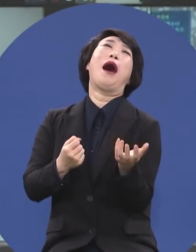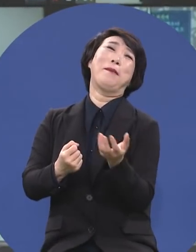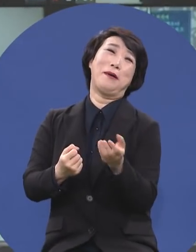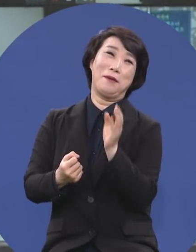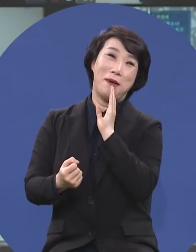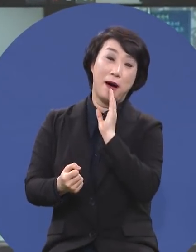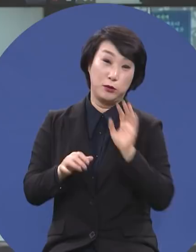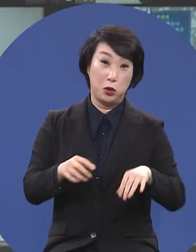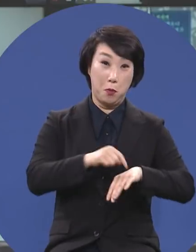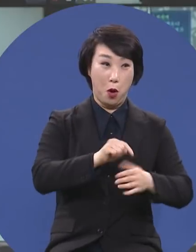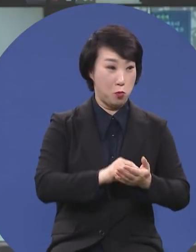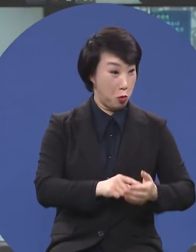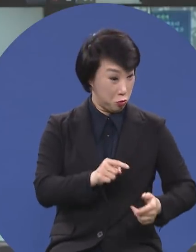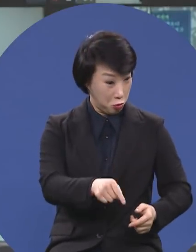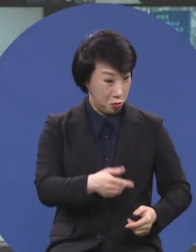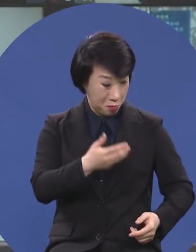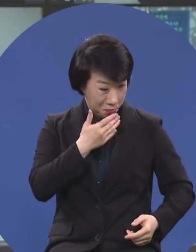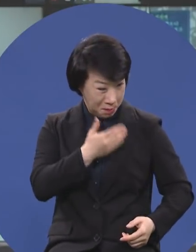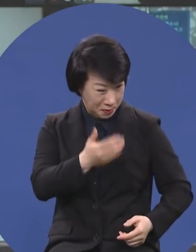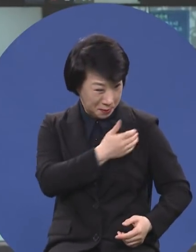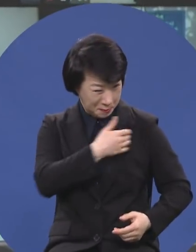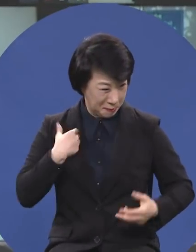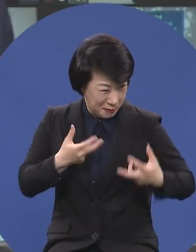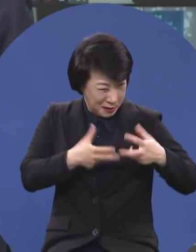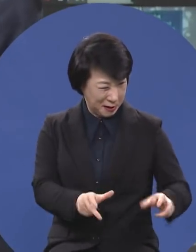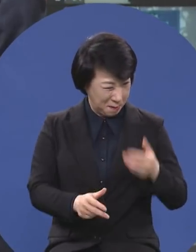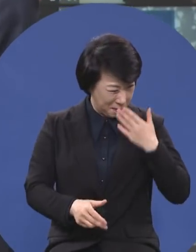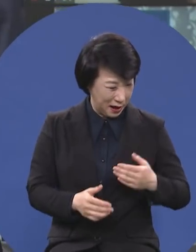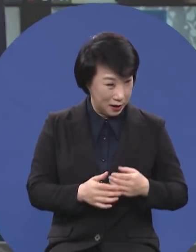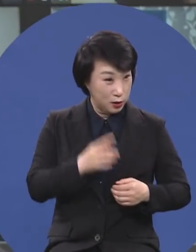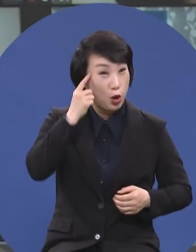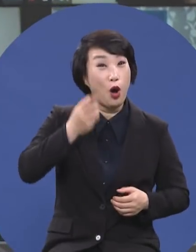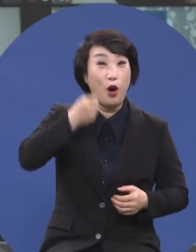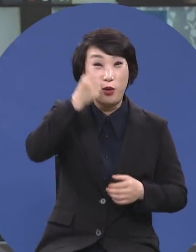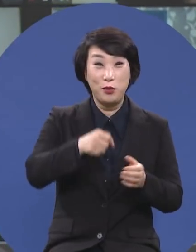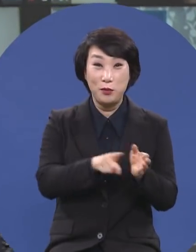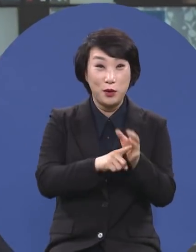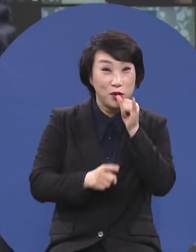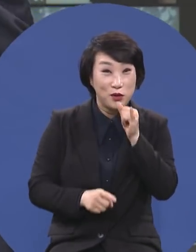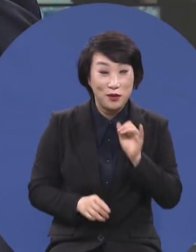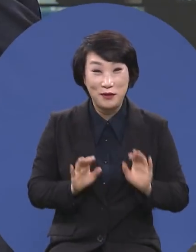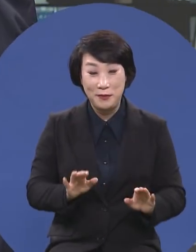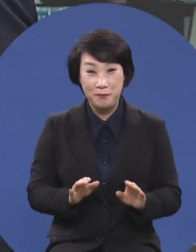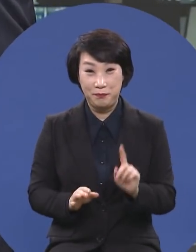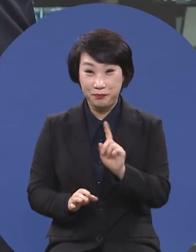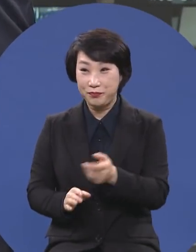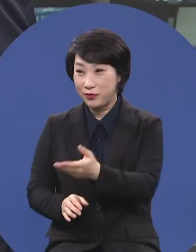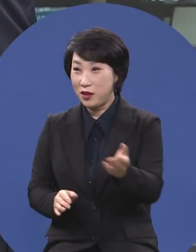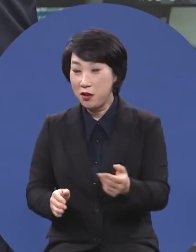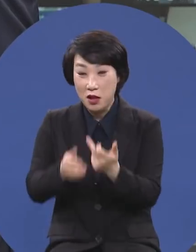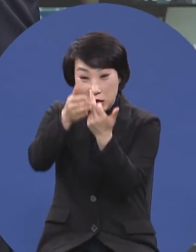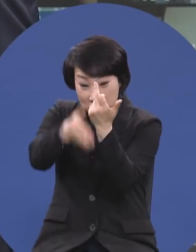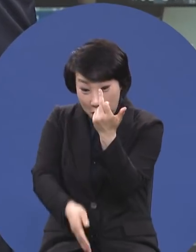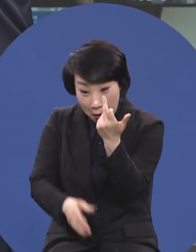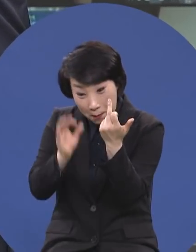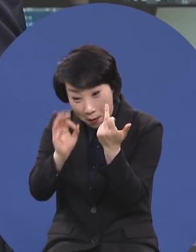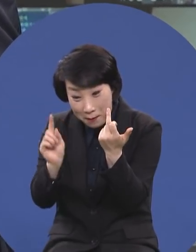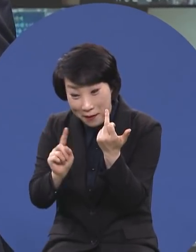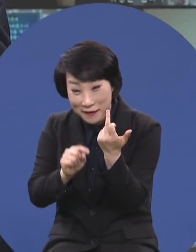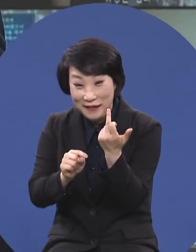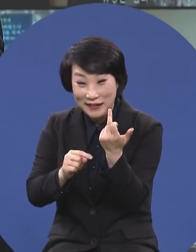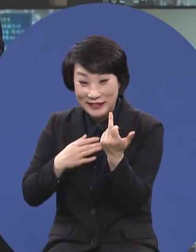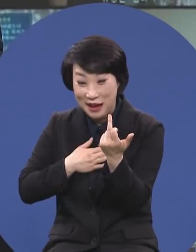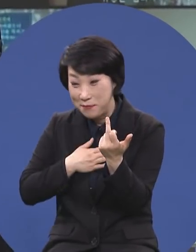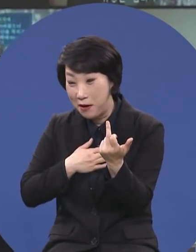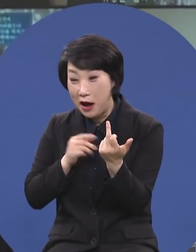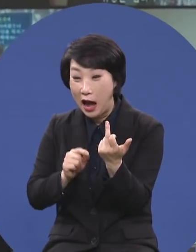그런 확신이 옵니다. 그런 확신이 와요. 그리고 어떤 절벽을 봐도 까짓 거